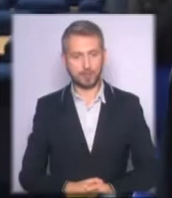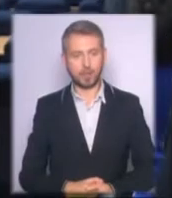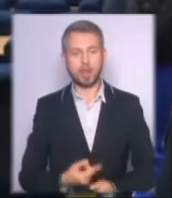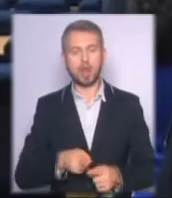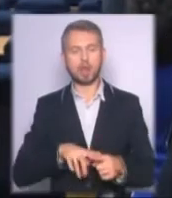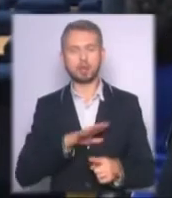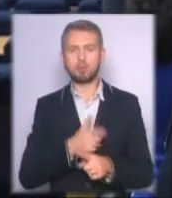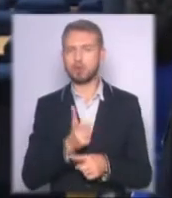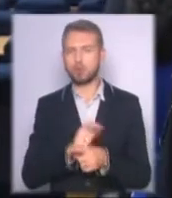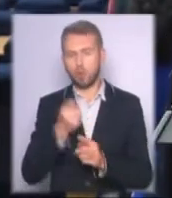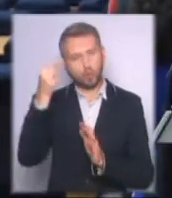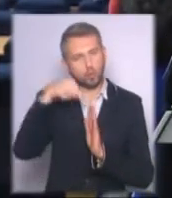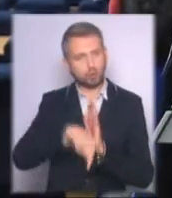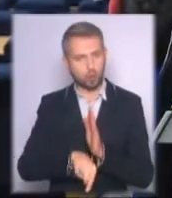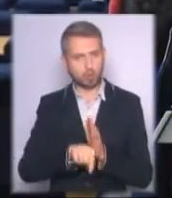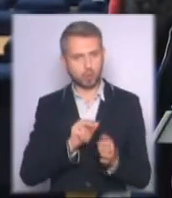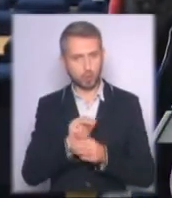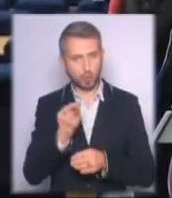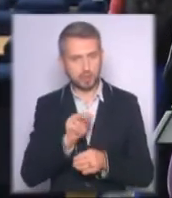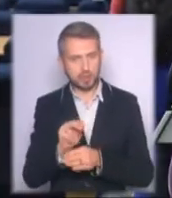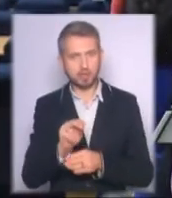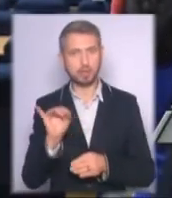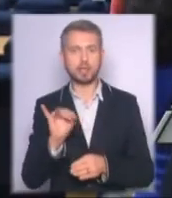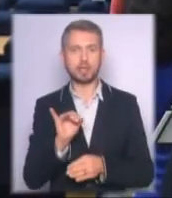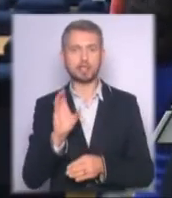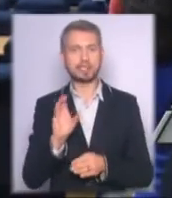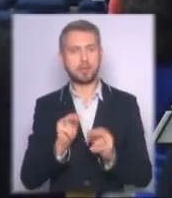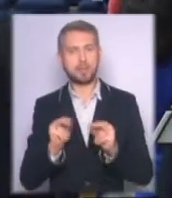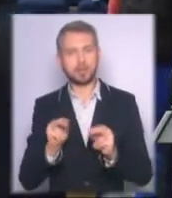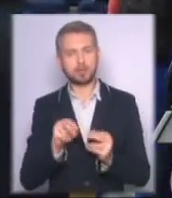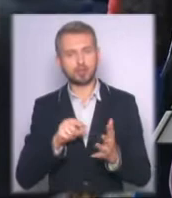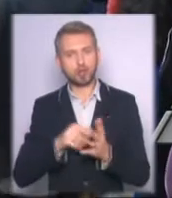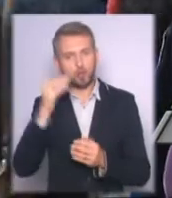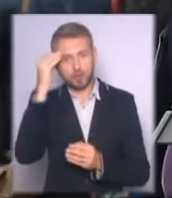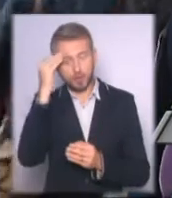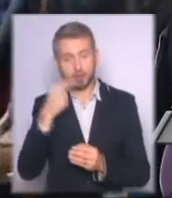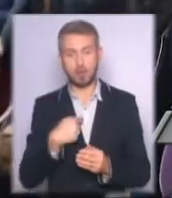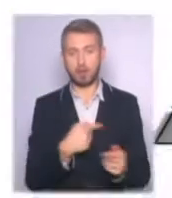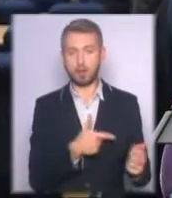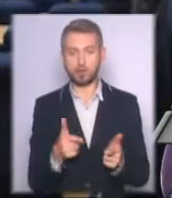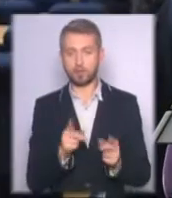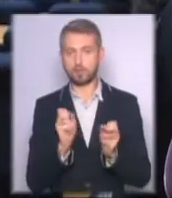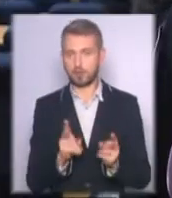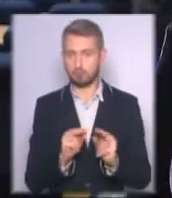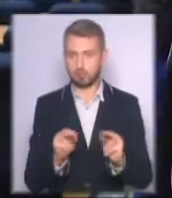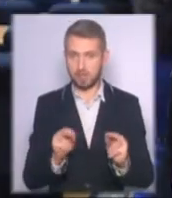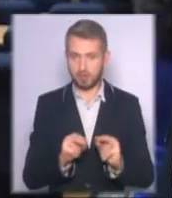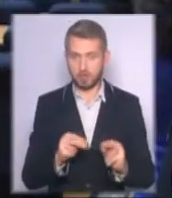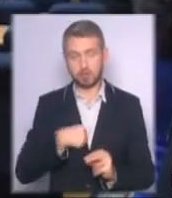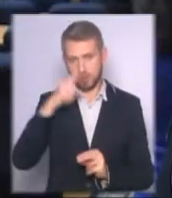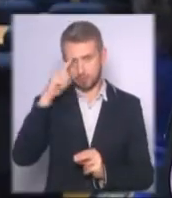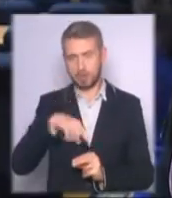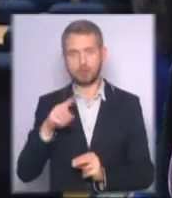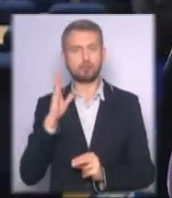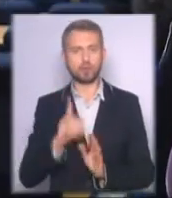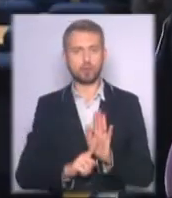більш углублений курс. І с педагогической точки зрения. То есть я готовился как преподаватель. Я уже знаю, что я буду с